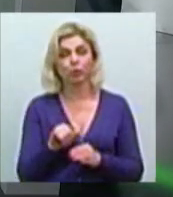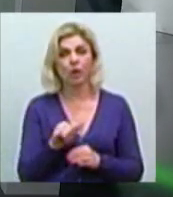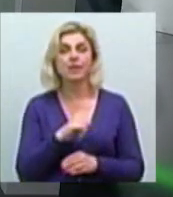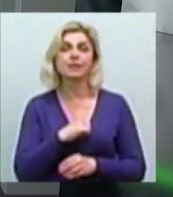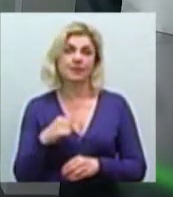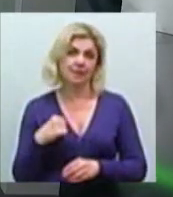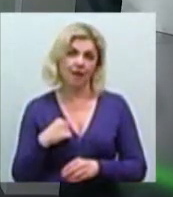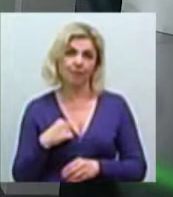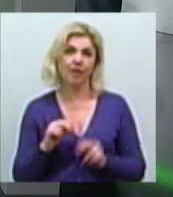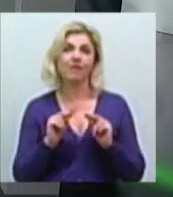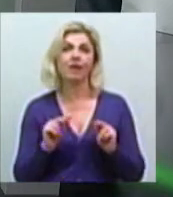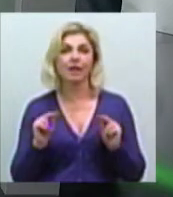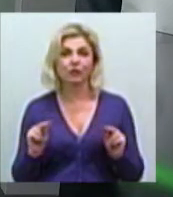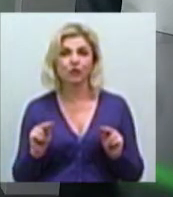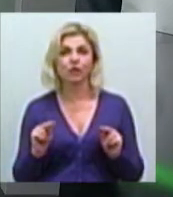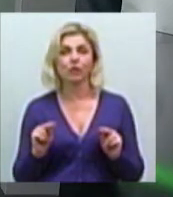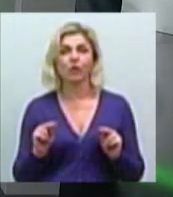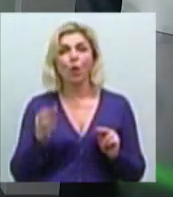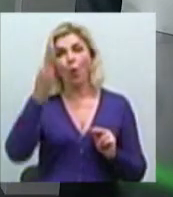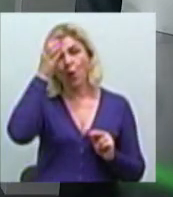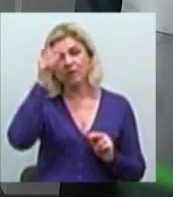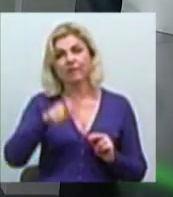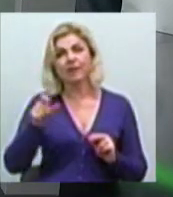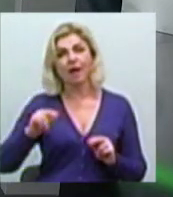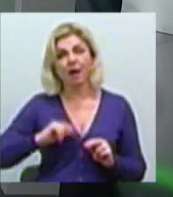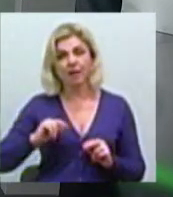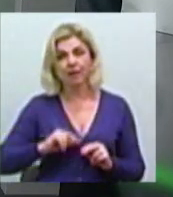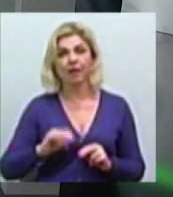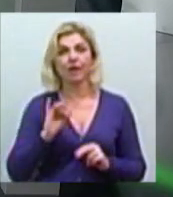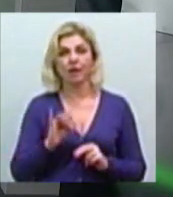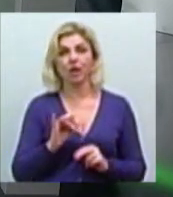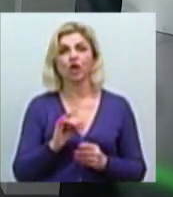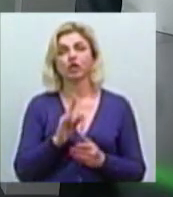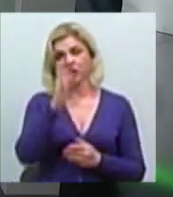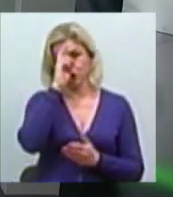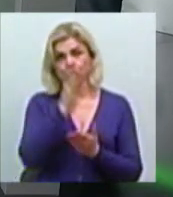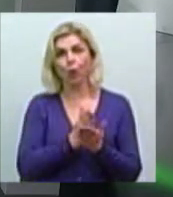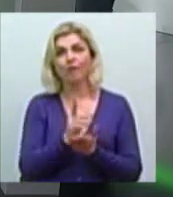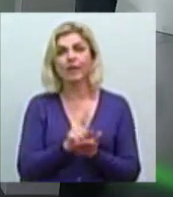самі викладачі, точніше, освітяни і освітяни-чиновники?